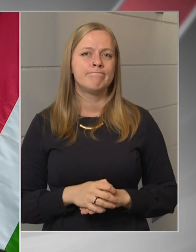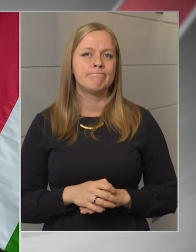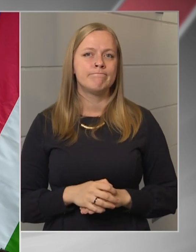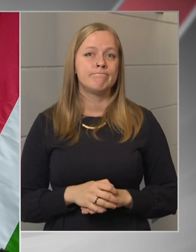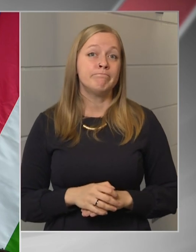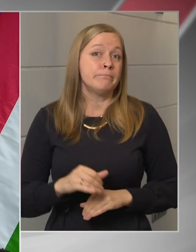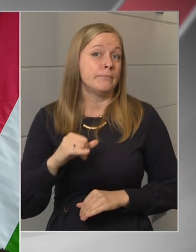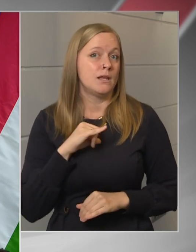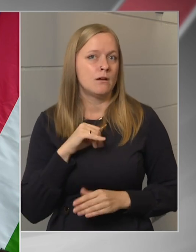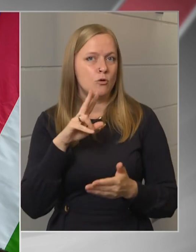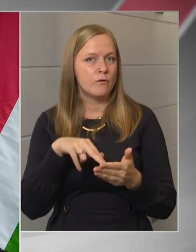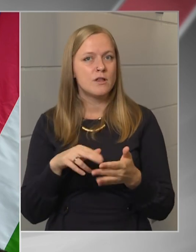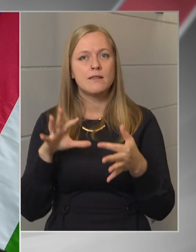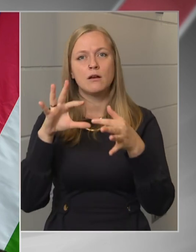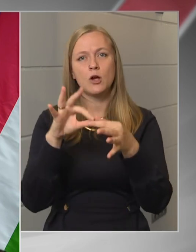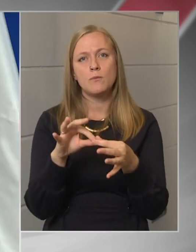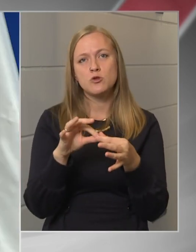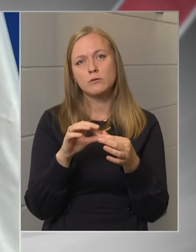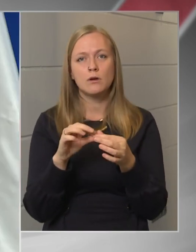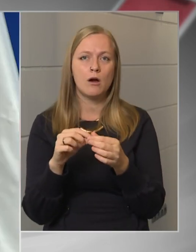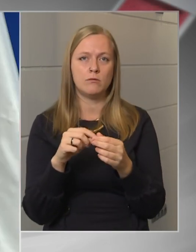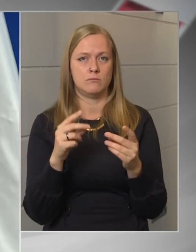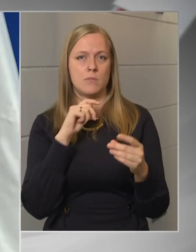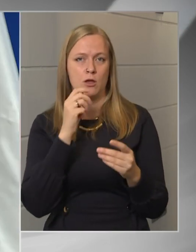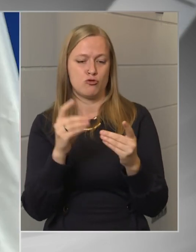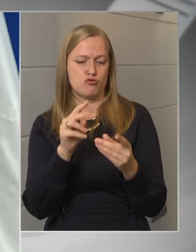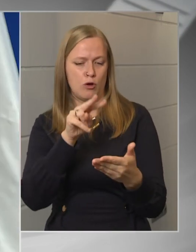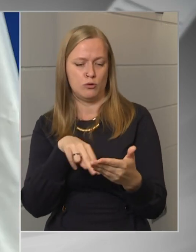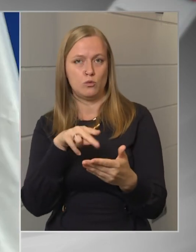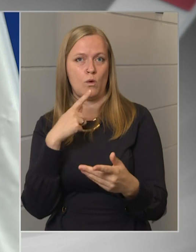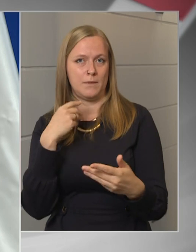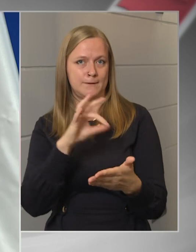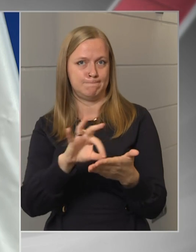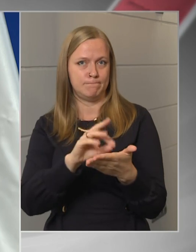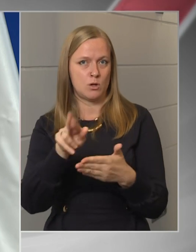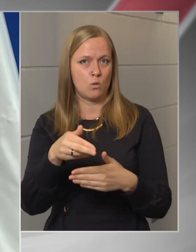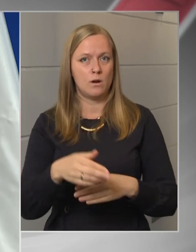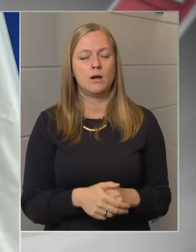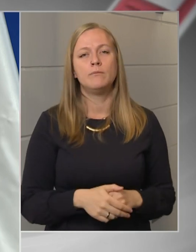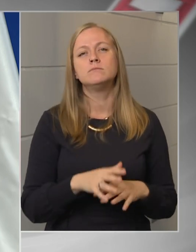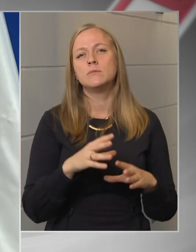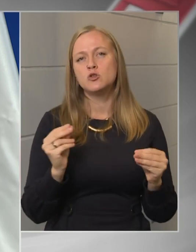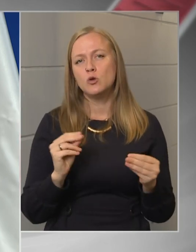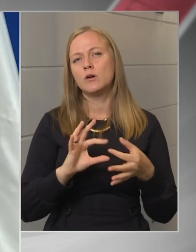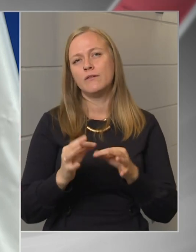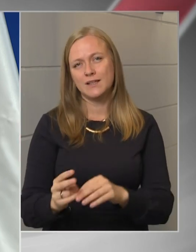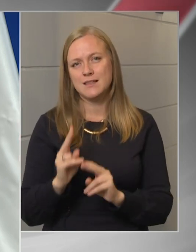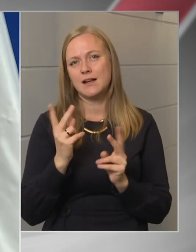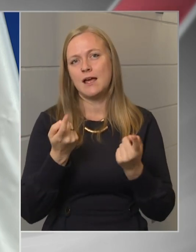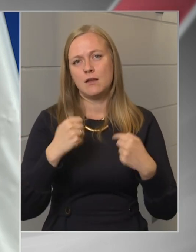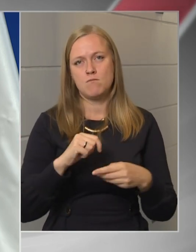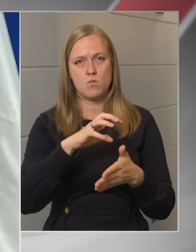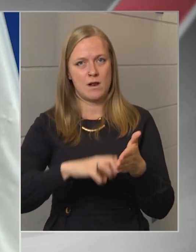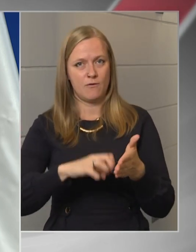Érdekül is elolvastam az ezzel kapcsolatos diskurzust a magyar sajtóban, és számtalan következtést lehet ebből levonni.